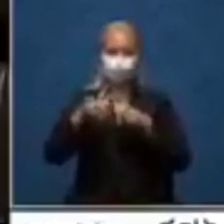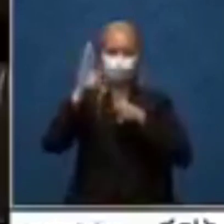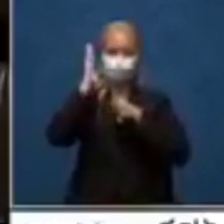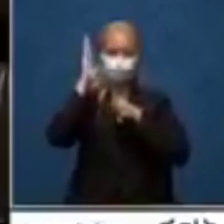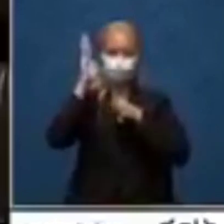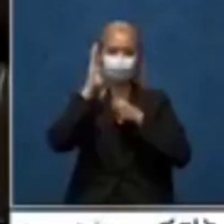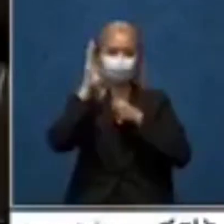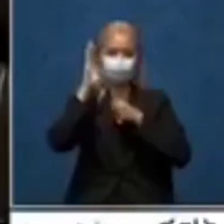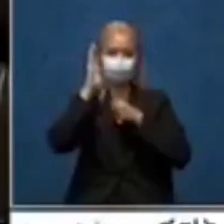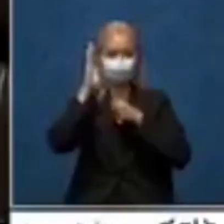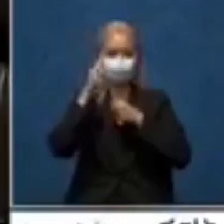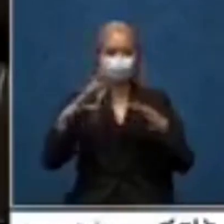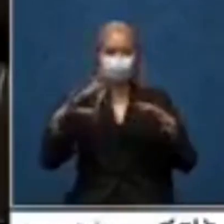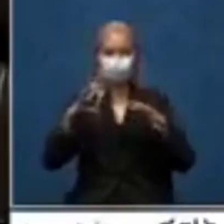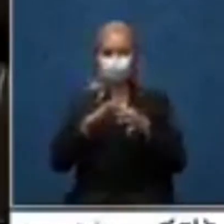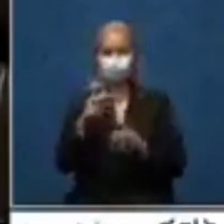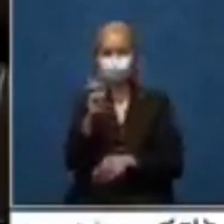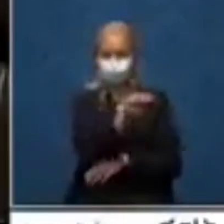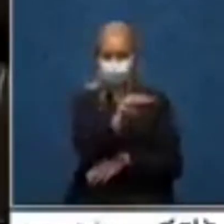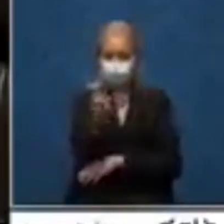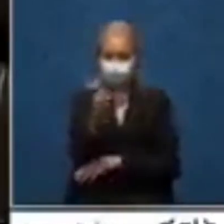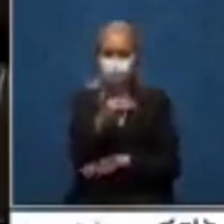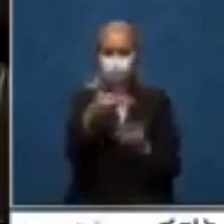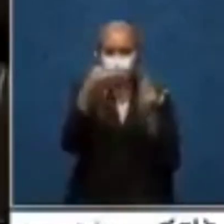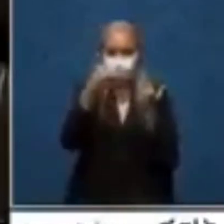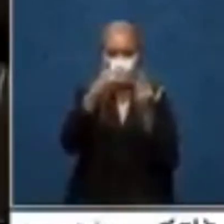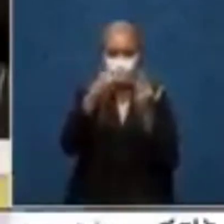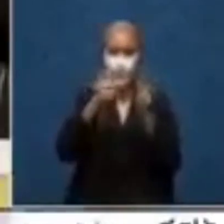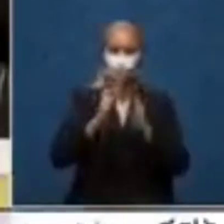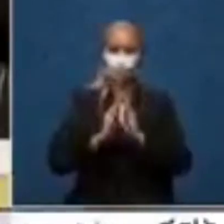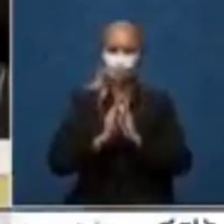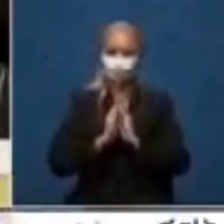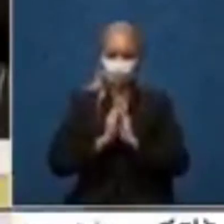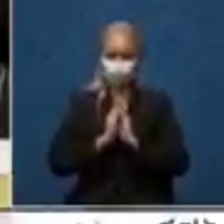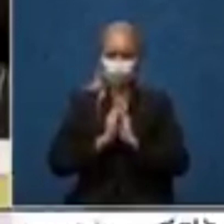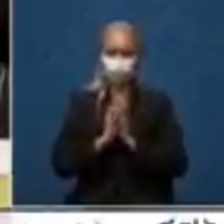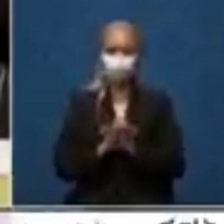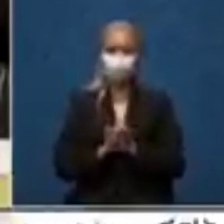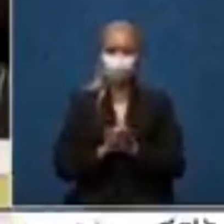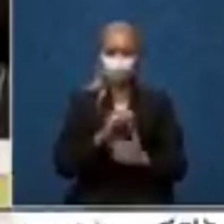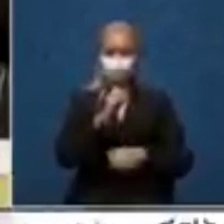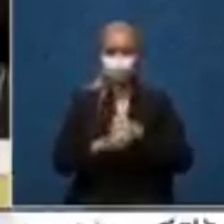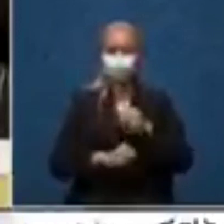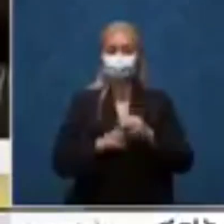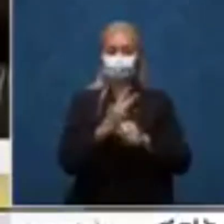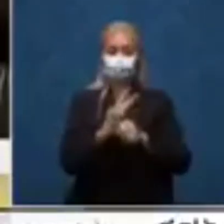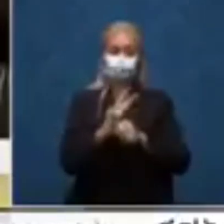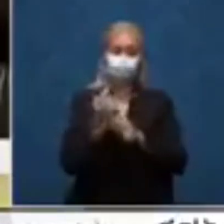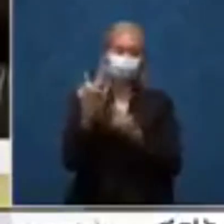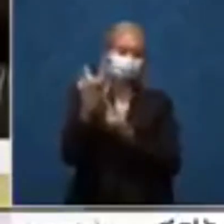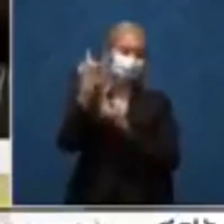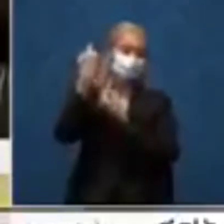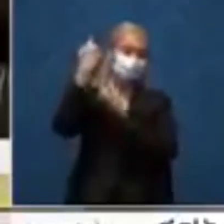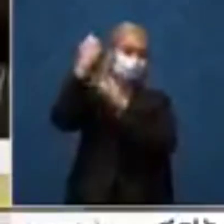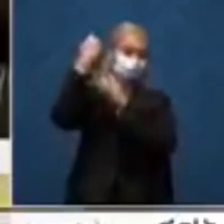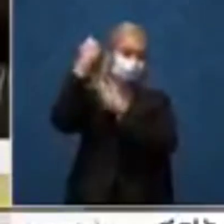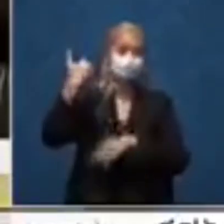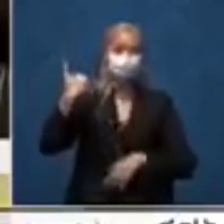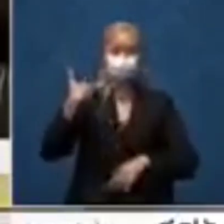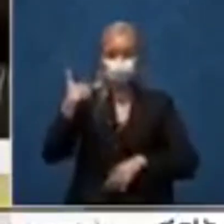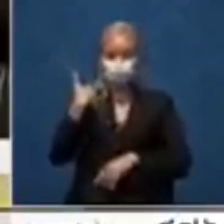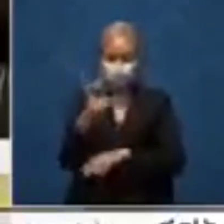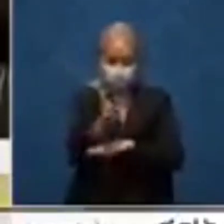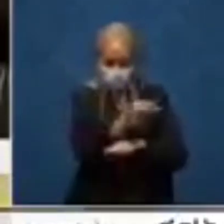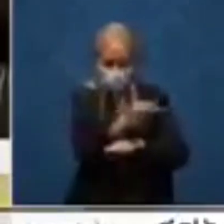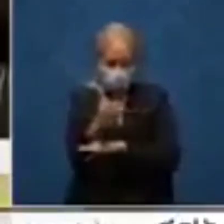ายเหตุกราดยิงที่หนองบัวลำพูค่ะในระยะเวลาเพียง2ปีที่ผ่านมานะคะเกิดเหตุกราดยิงมากถึง